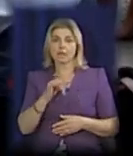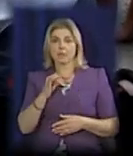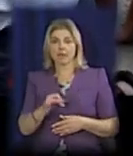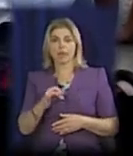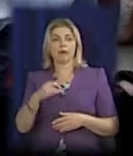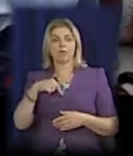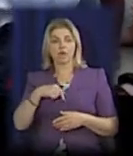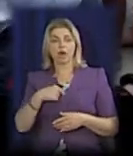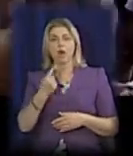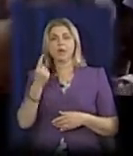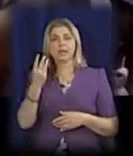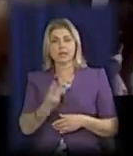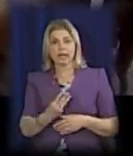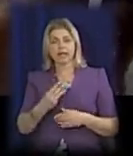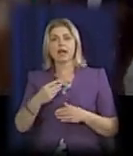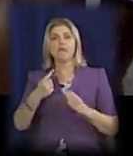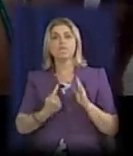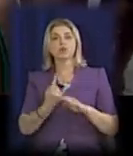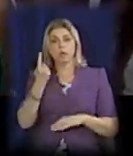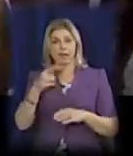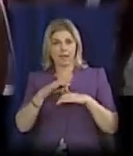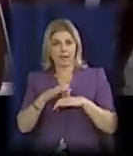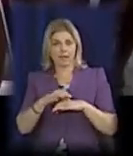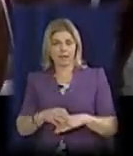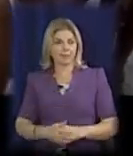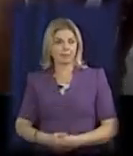на 1/3 висоти тіла. Не